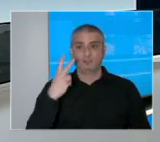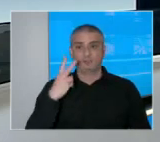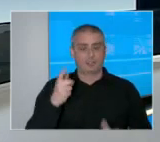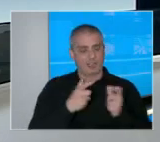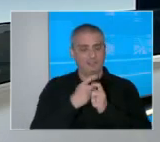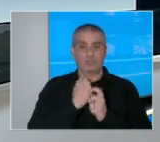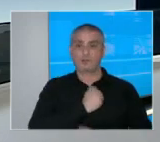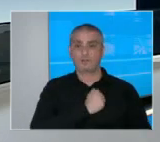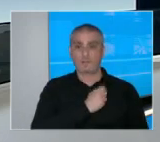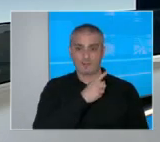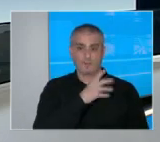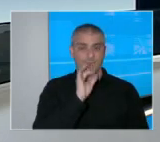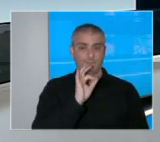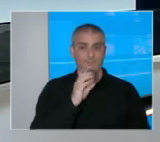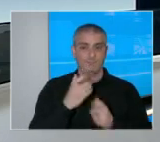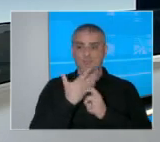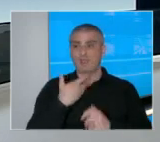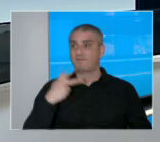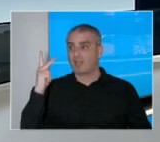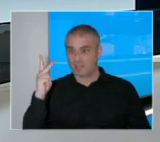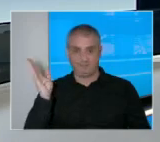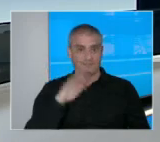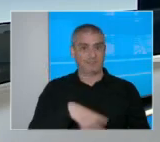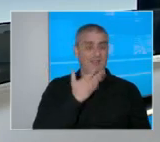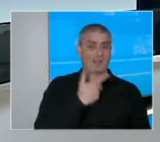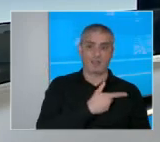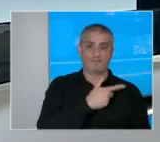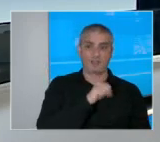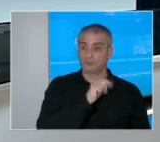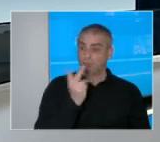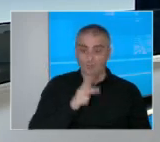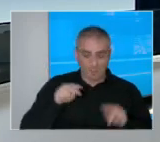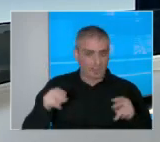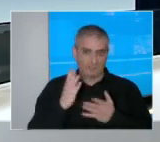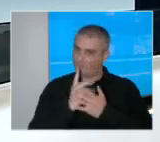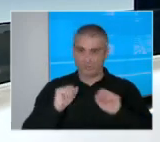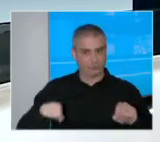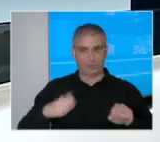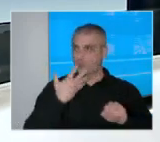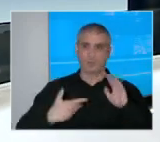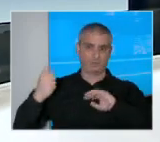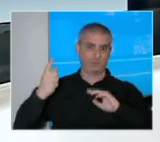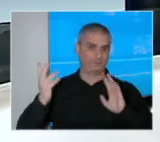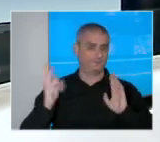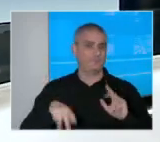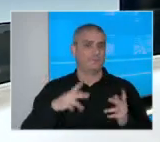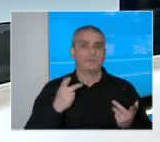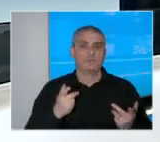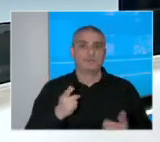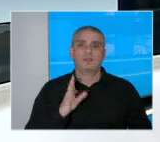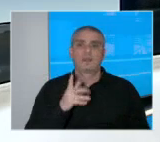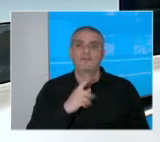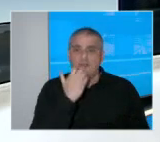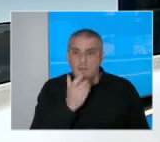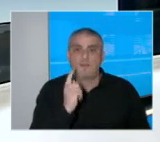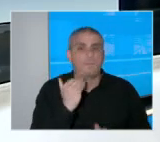החצרות בבני ברק, של חצר הרב קניבסקי וחצר הרב אדלשטיין. הנכדים שלהם זה כבר לא שלטון המרנים, אלא שלטון המחדים. בוא לא נעריך, כי המאזינים באמת